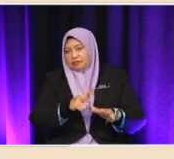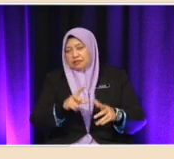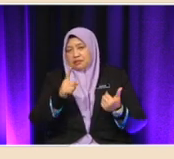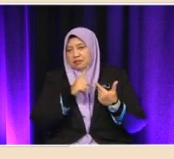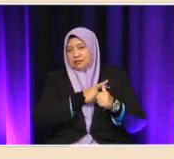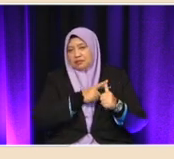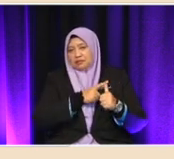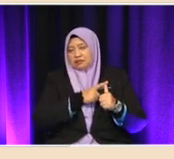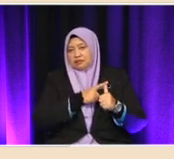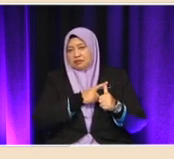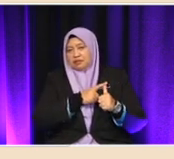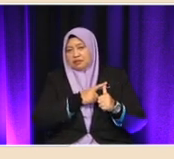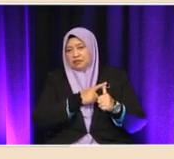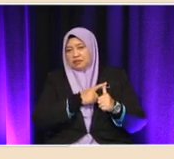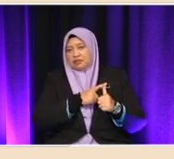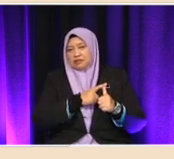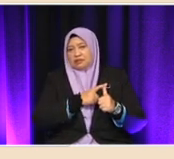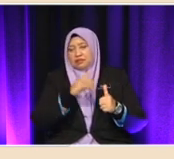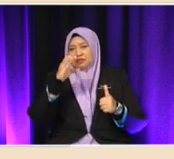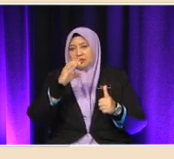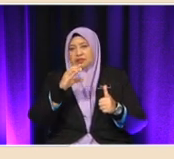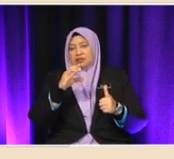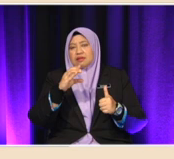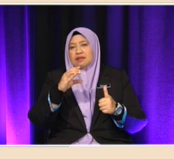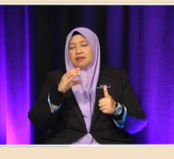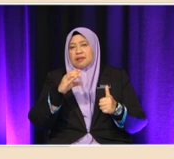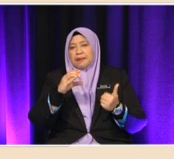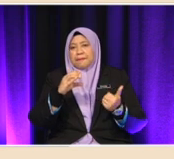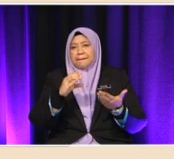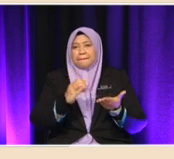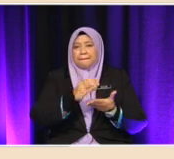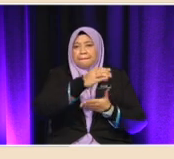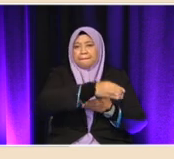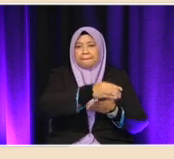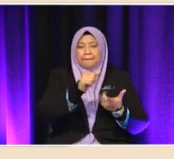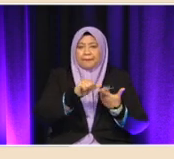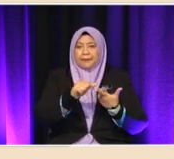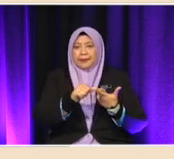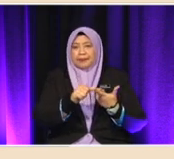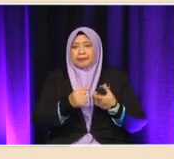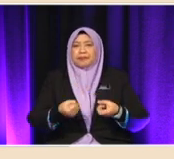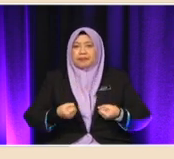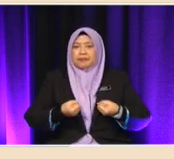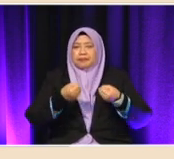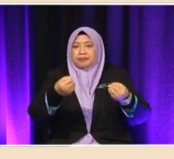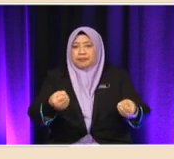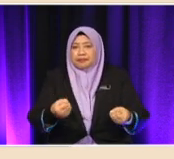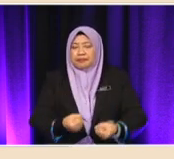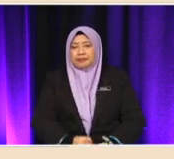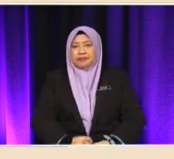satu sama ada berkaitan dengan Cukai ataupun berkaitan dengan subsidi Oke soal apabila